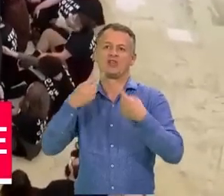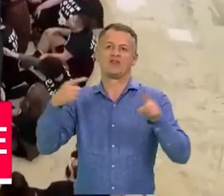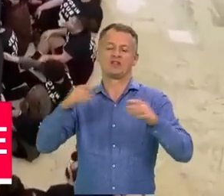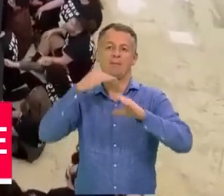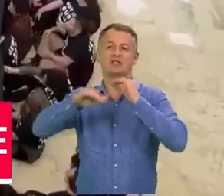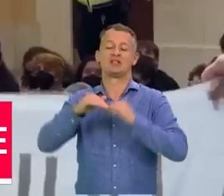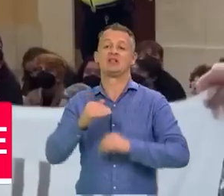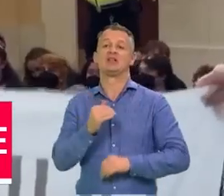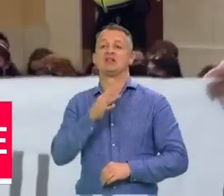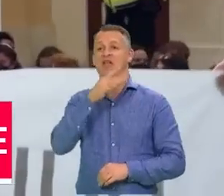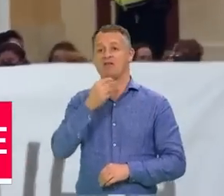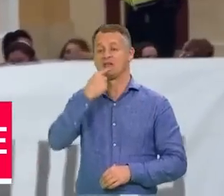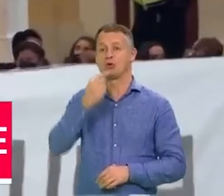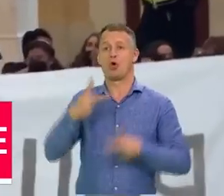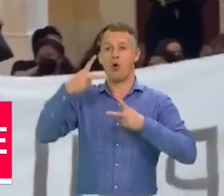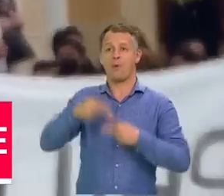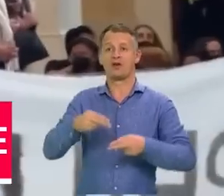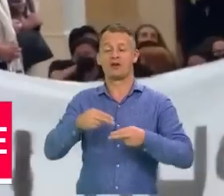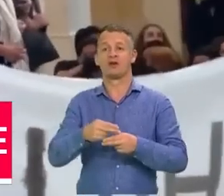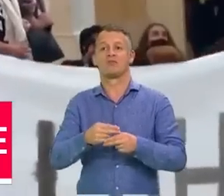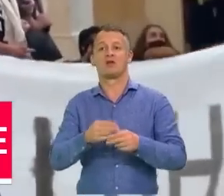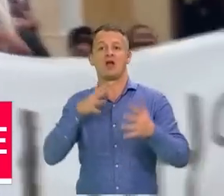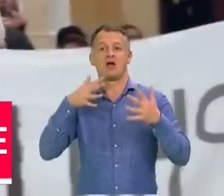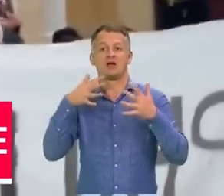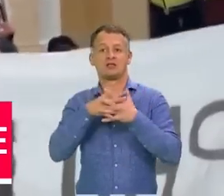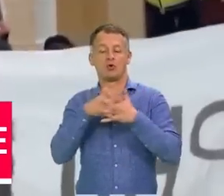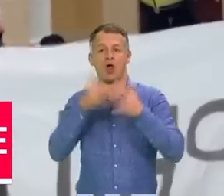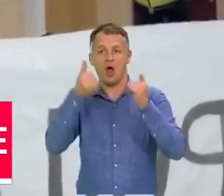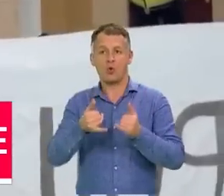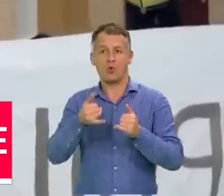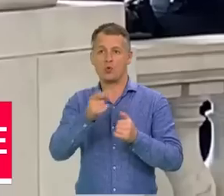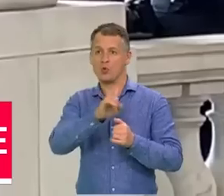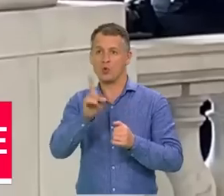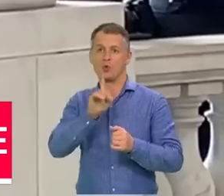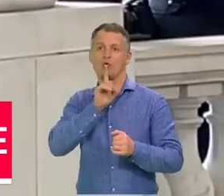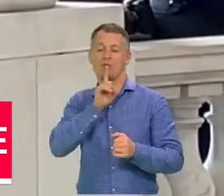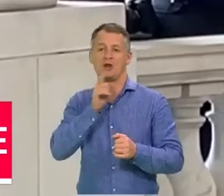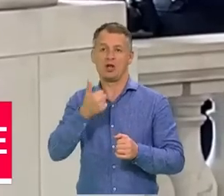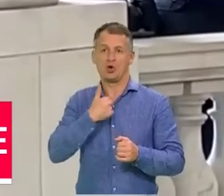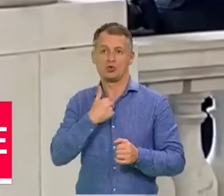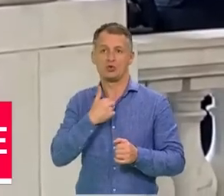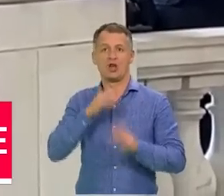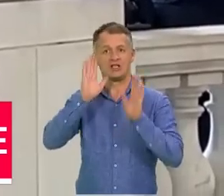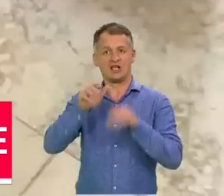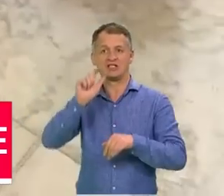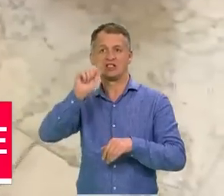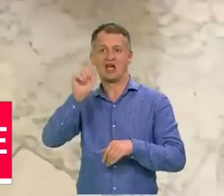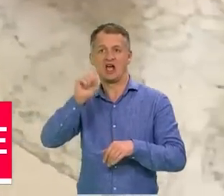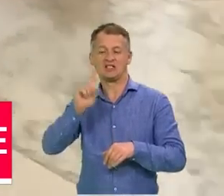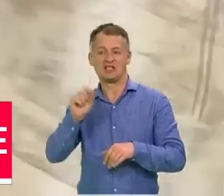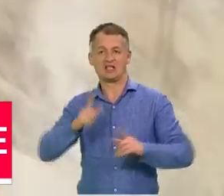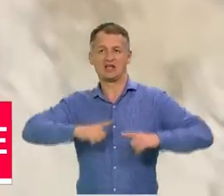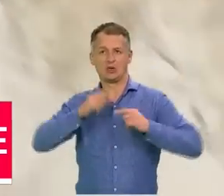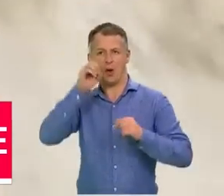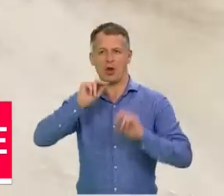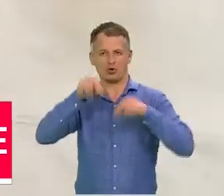spun încetarea focului acum, nu în numele nostru, și lăsați Gaza să trăiască. Oamenii au devenit însă